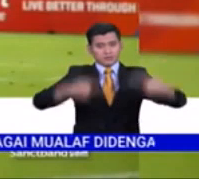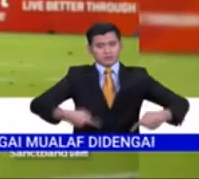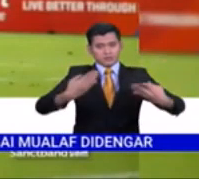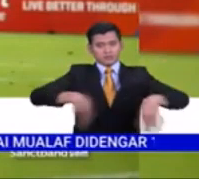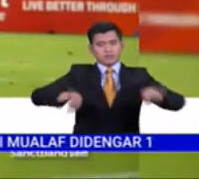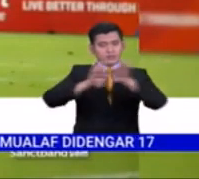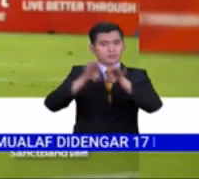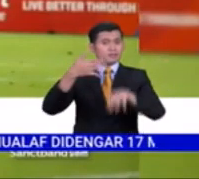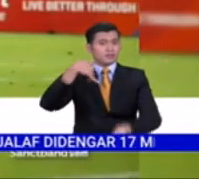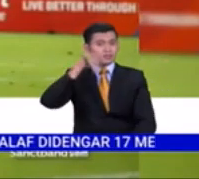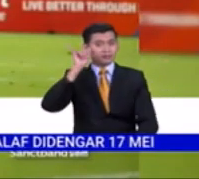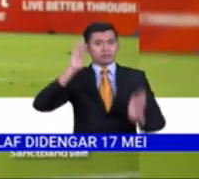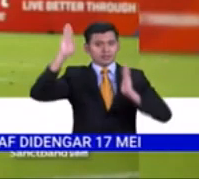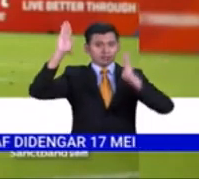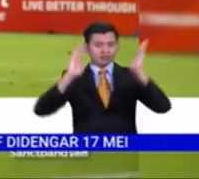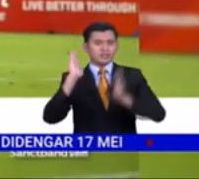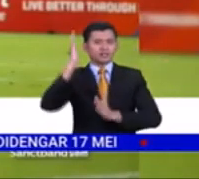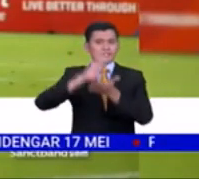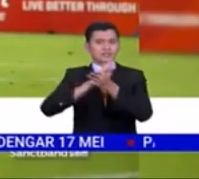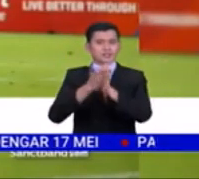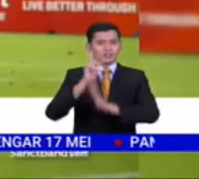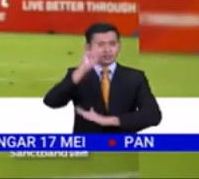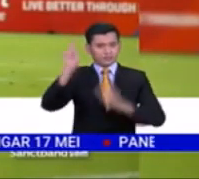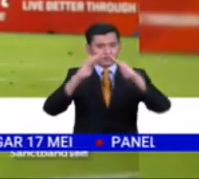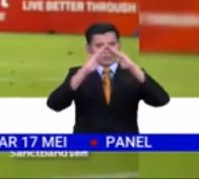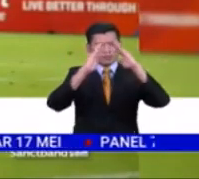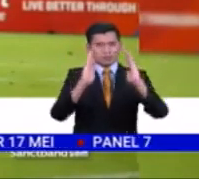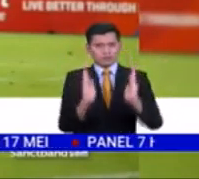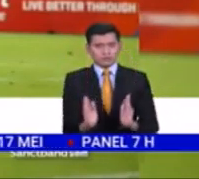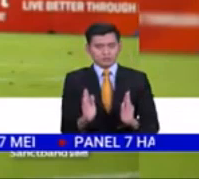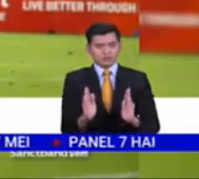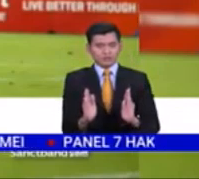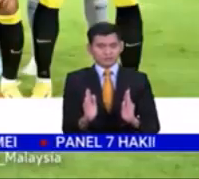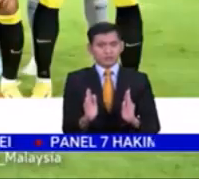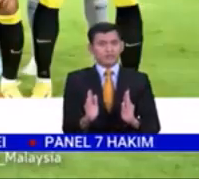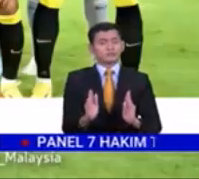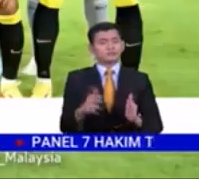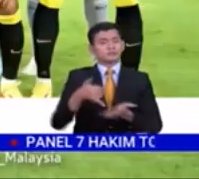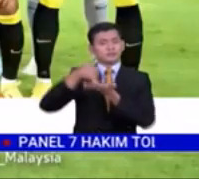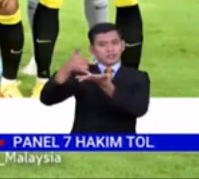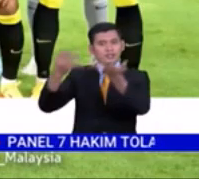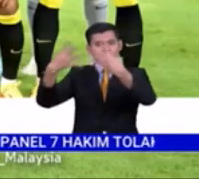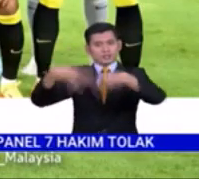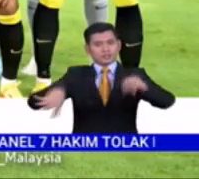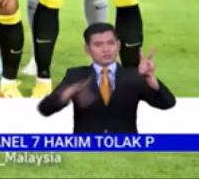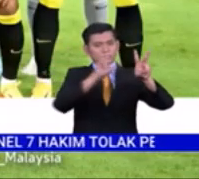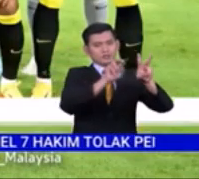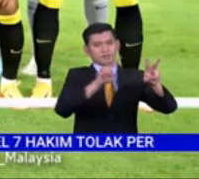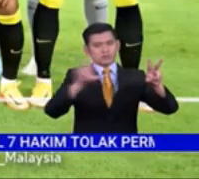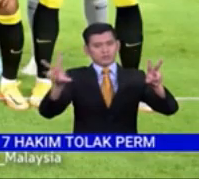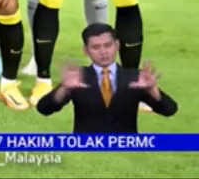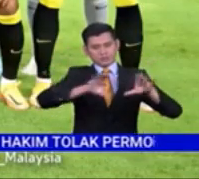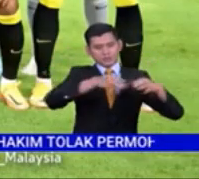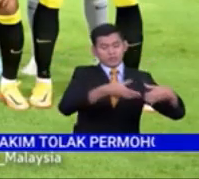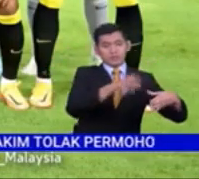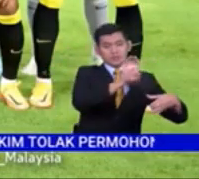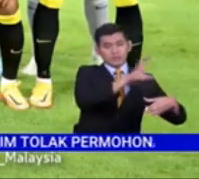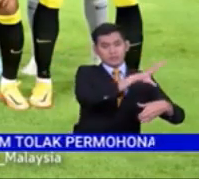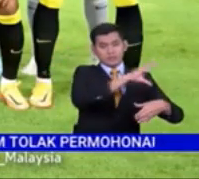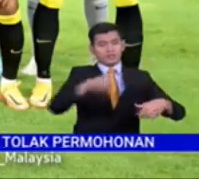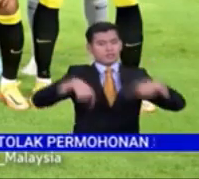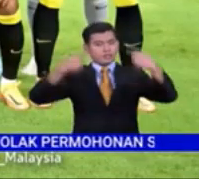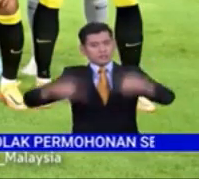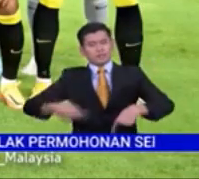semalam. Malaysia akan menjadi tuan rumah kempen kelayakan Piala Asia 2023 bagi kumpulan E dan akan menentang